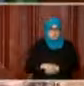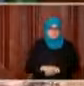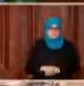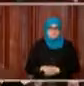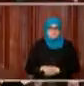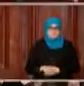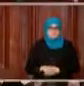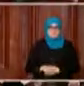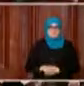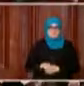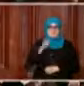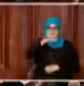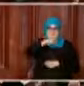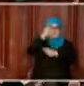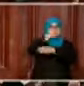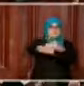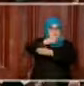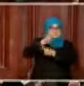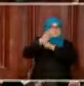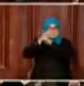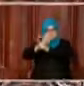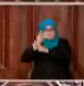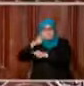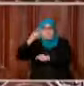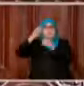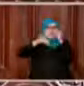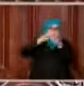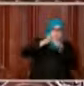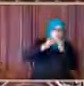الذين يواجهون بالحديد والنار